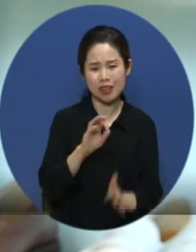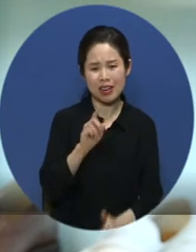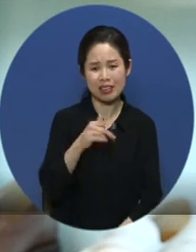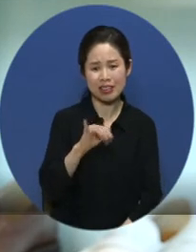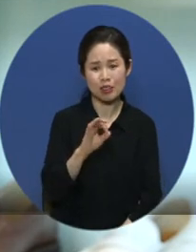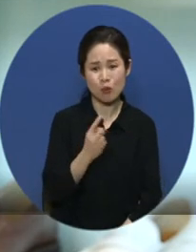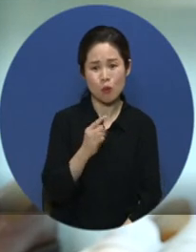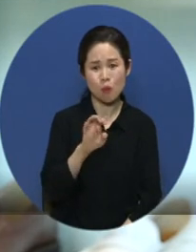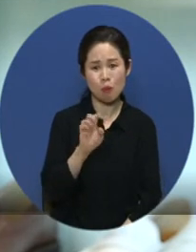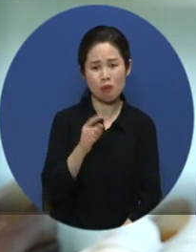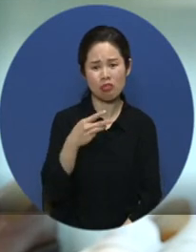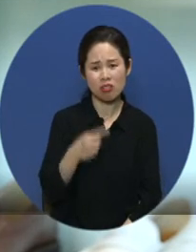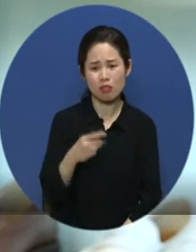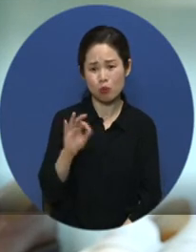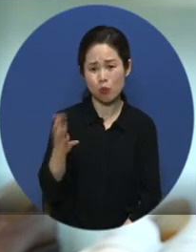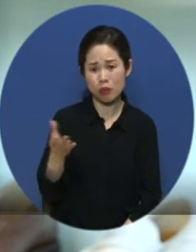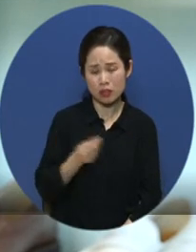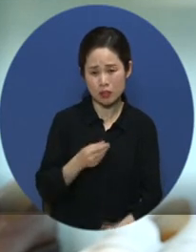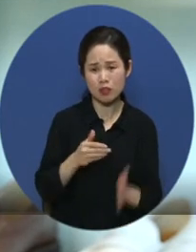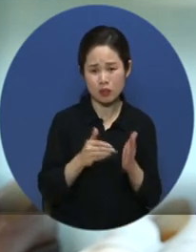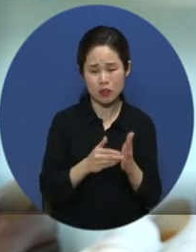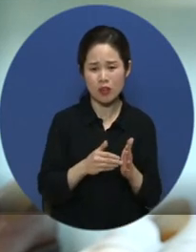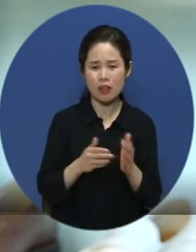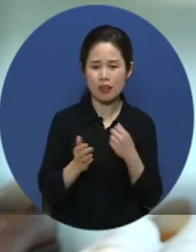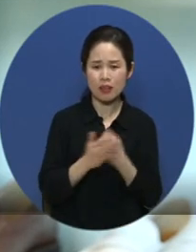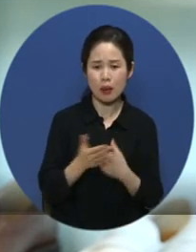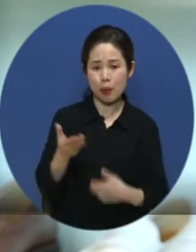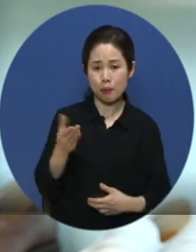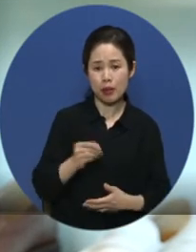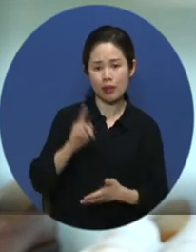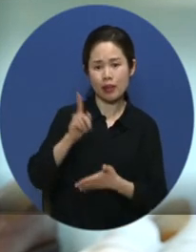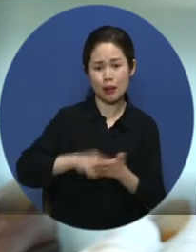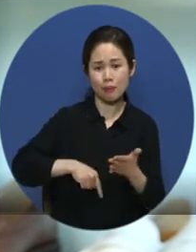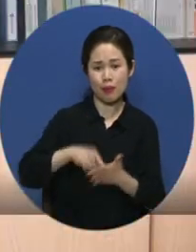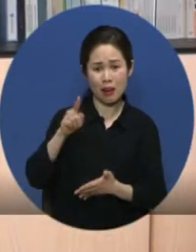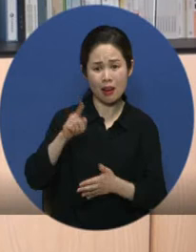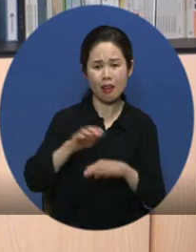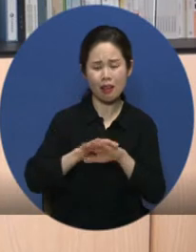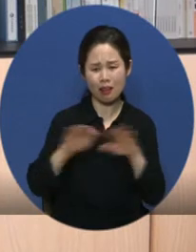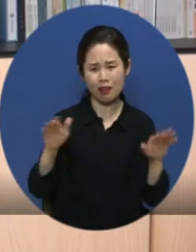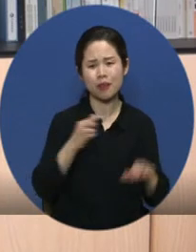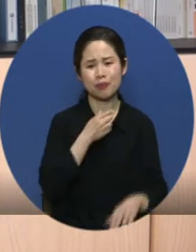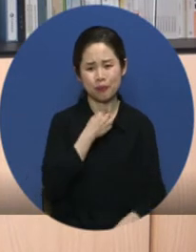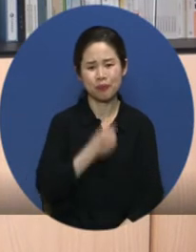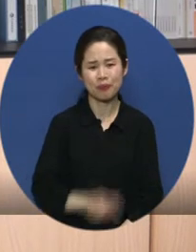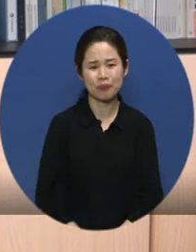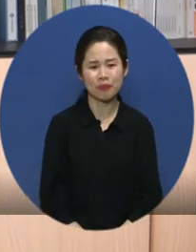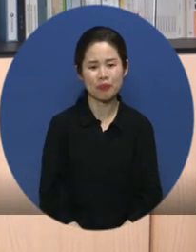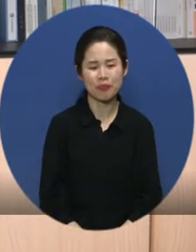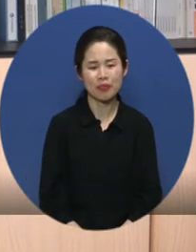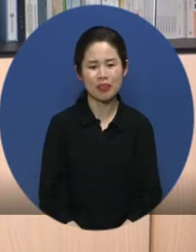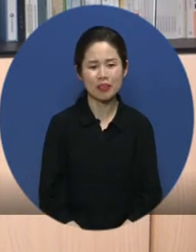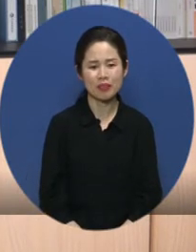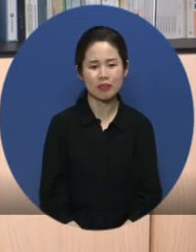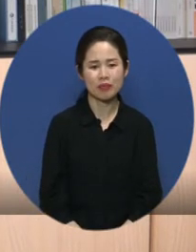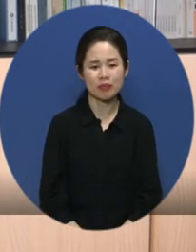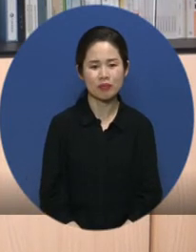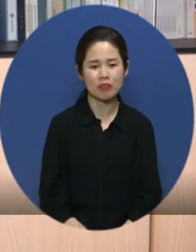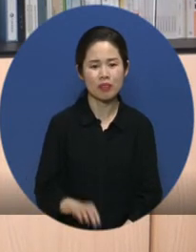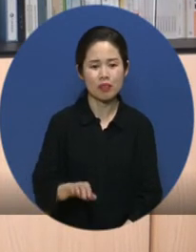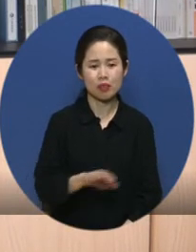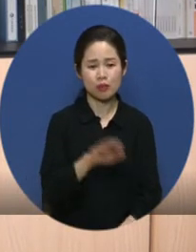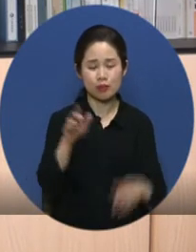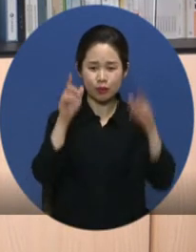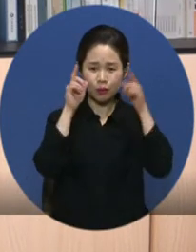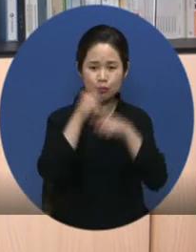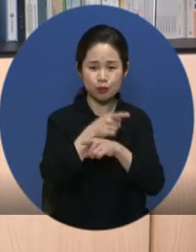좀 갚아버리는 일을 좀 해야 될 것 같고요. 그리고 이제 우리 구두의